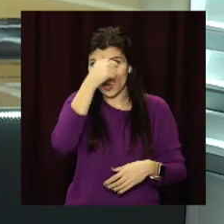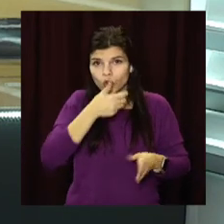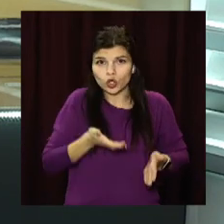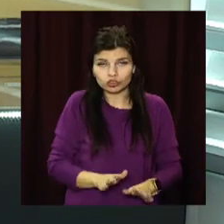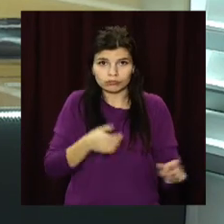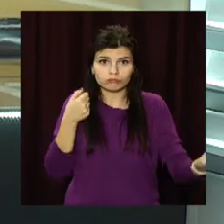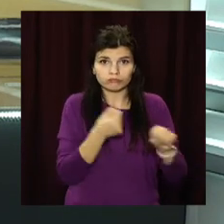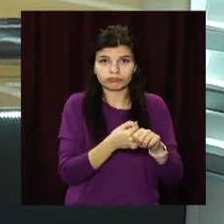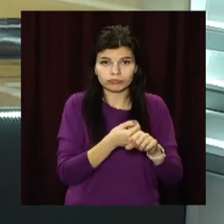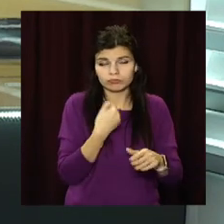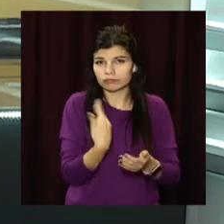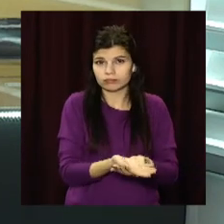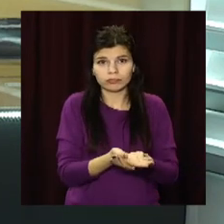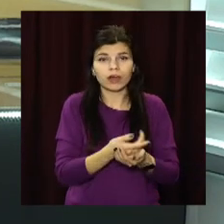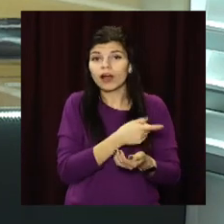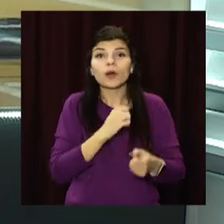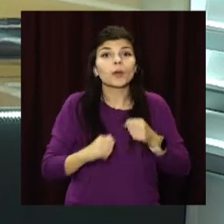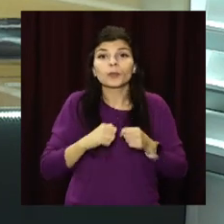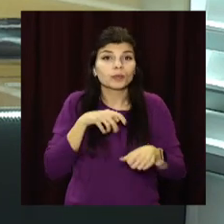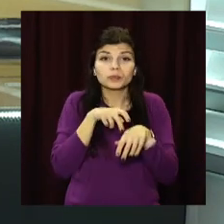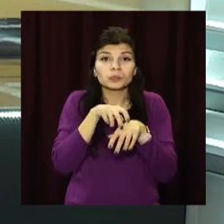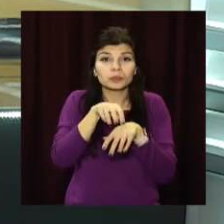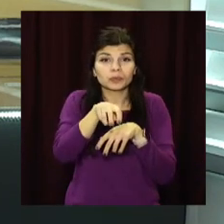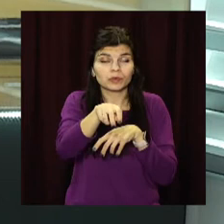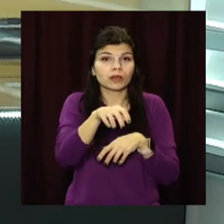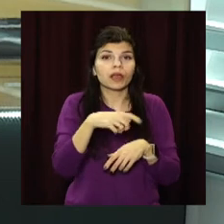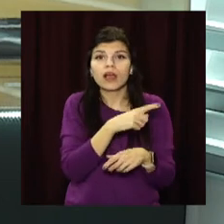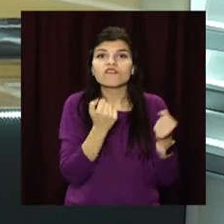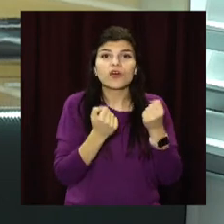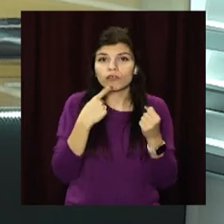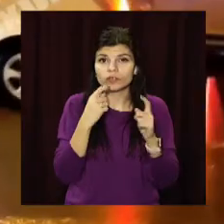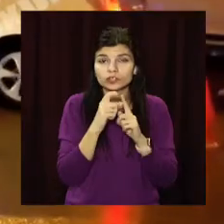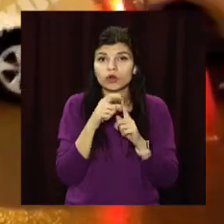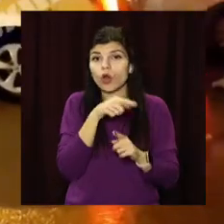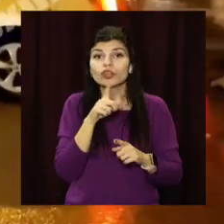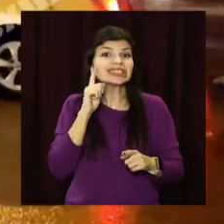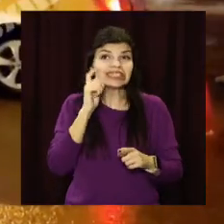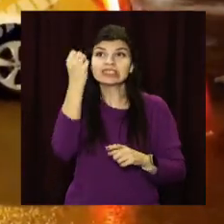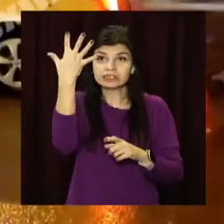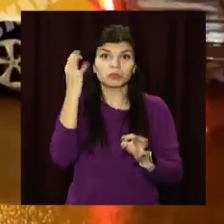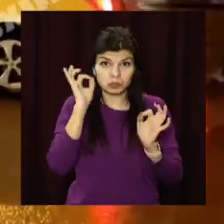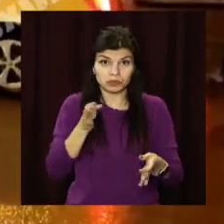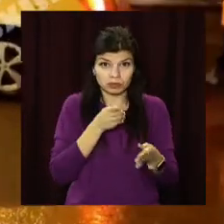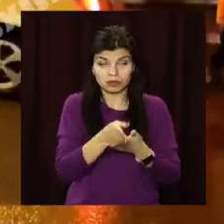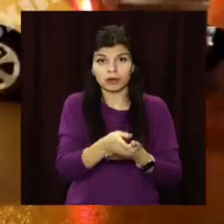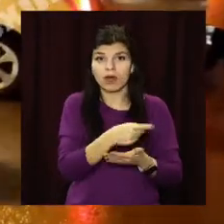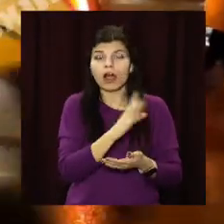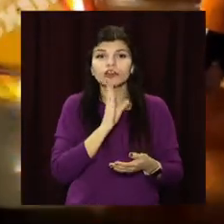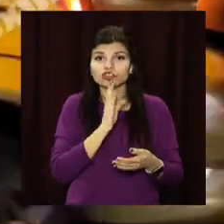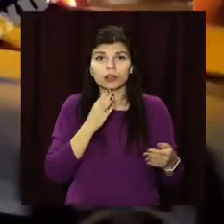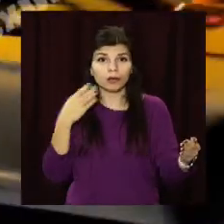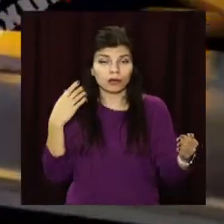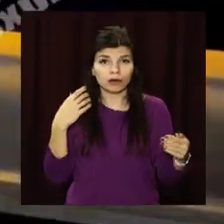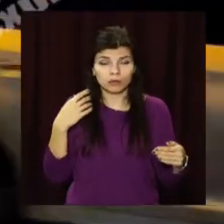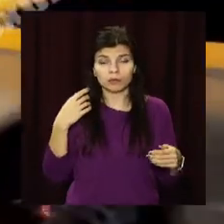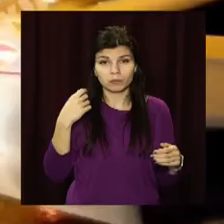народження. Попередньо вона раптово вибігла на проїжджу частину. За словами водія, той їхав на зелене світло. Постраждало з тяжкими травмами